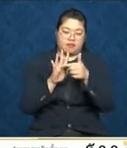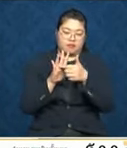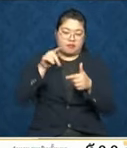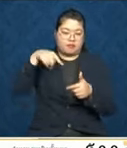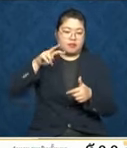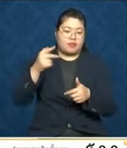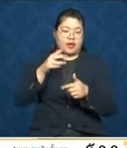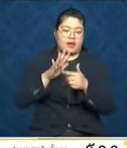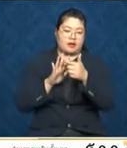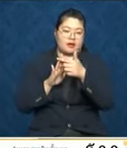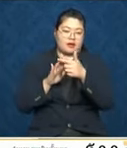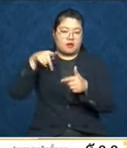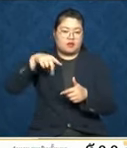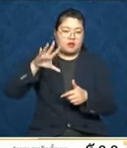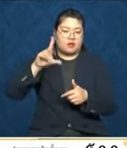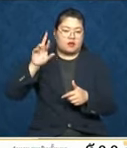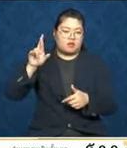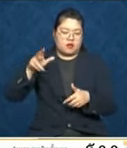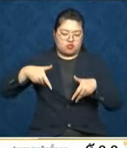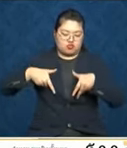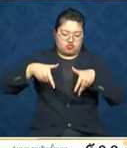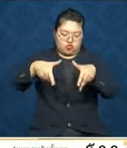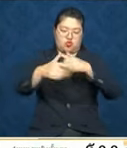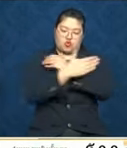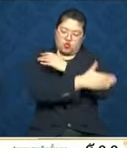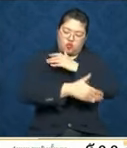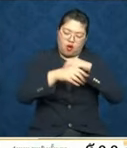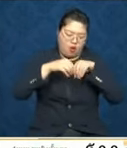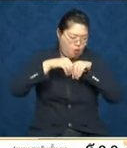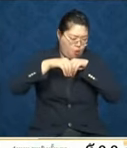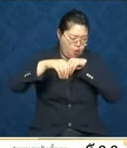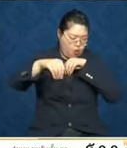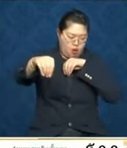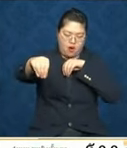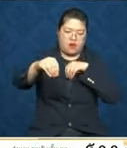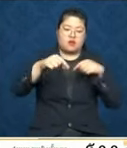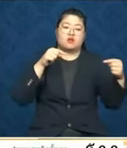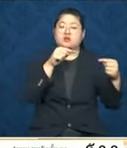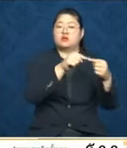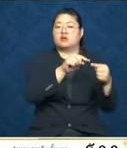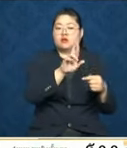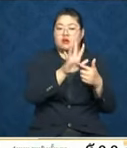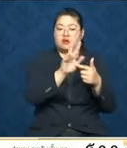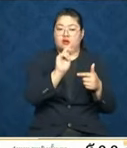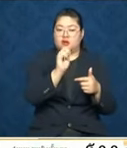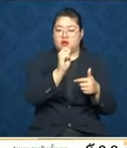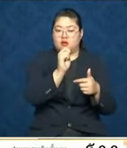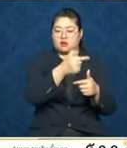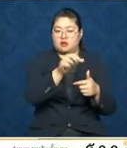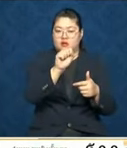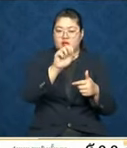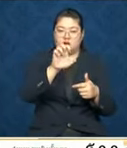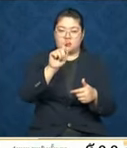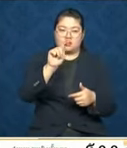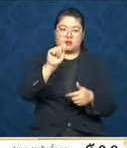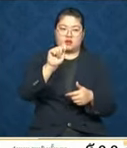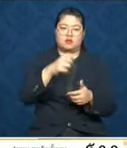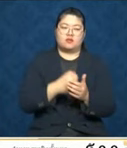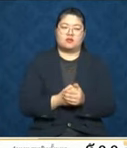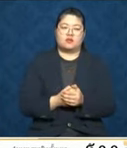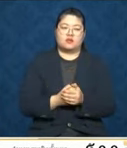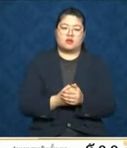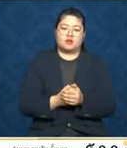อดริมทางฮอปเวลริมทางรถไฟยาวไปเลยครับยาวไปจนถึงรังสิตเลยเมื่อไหร่จะโอนมาให้เป็นขององ